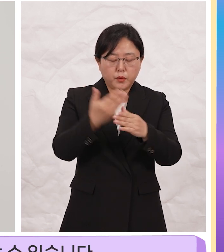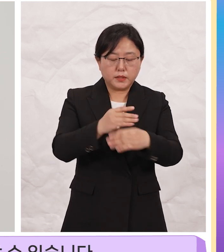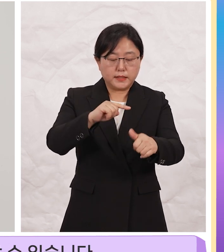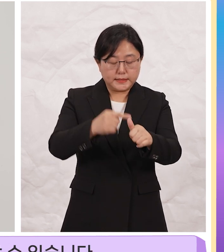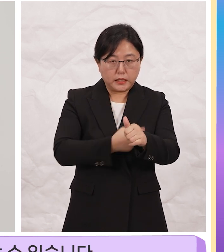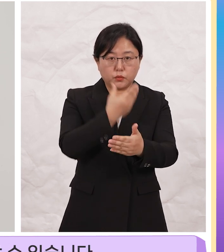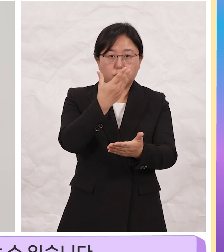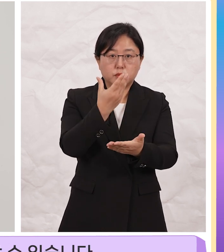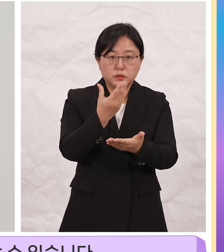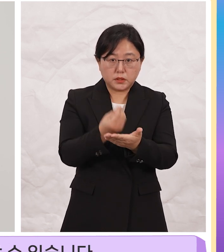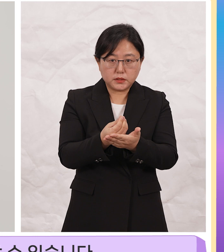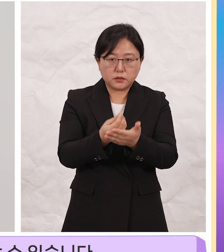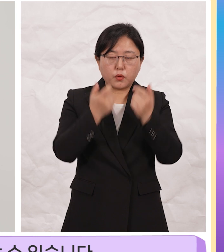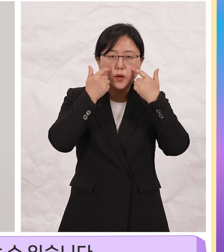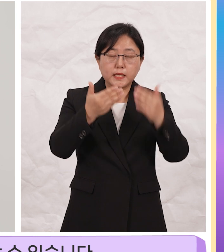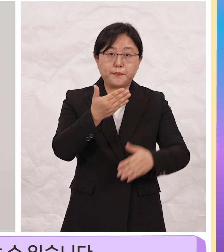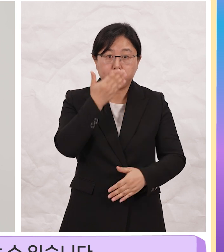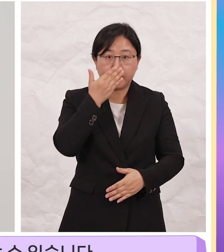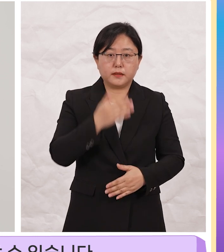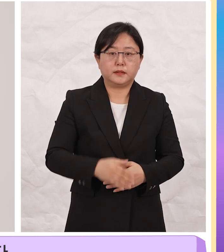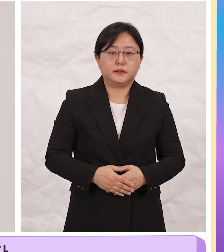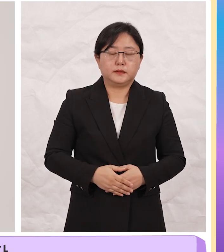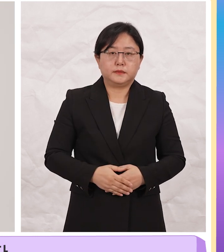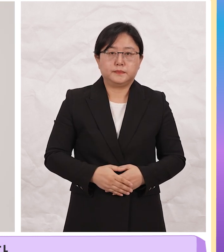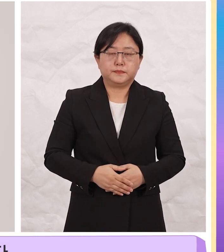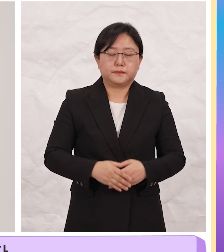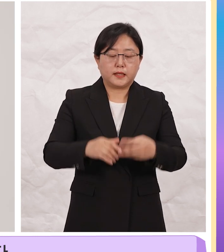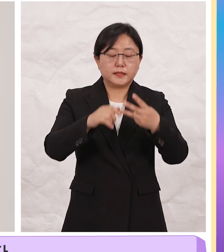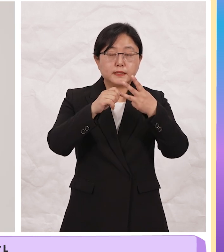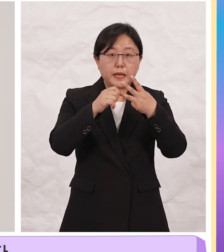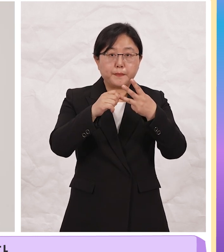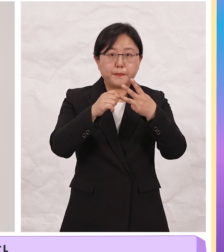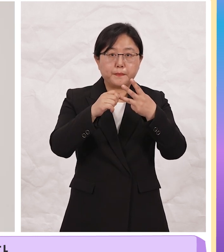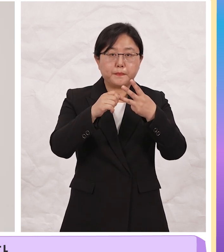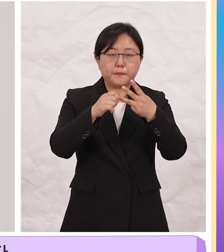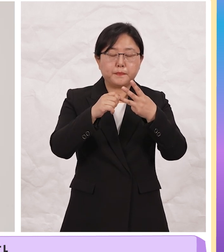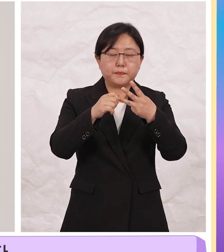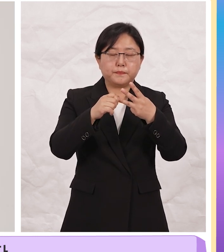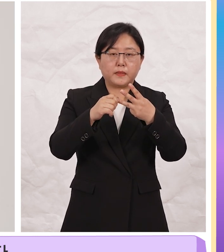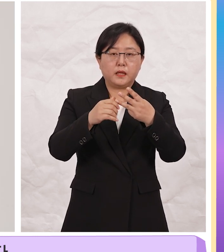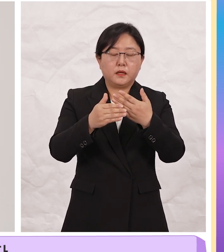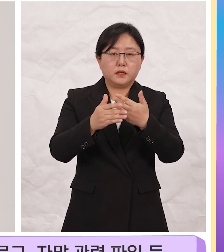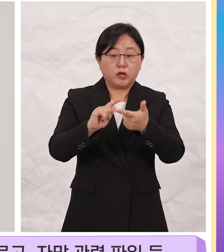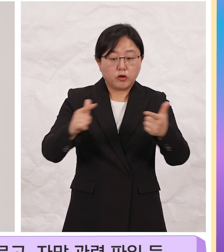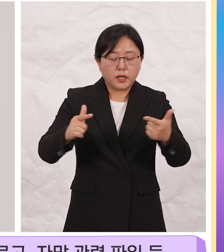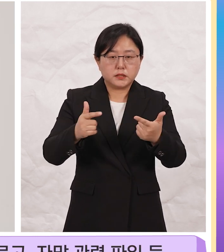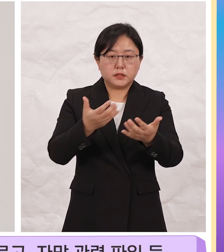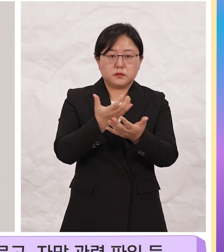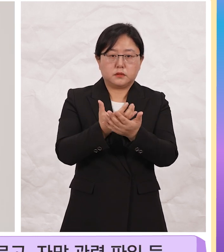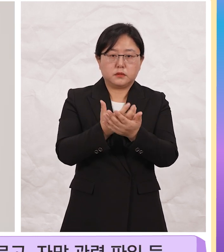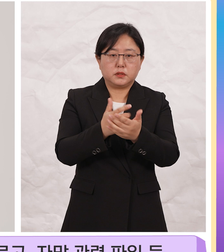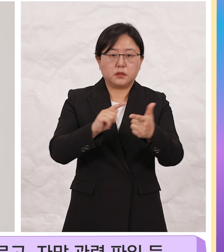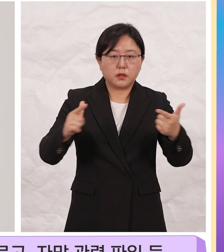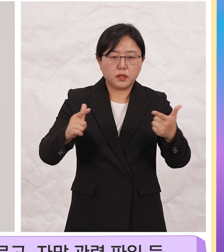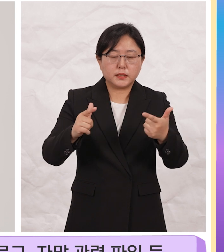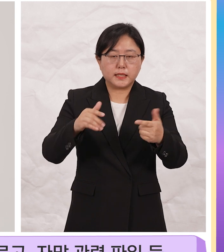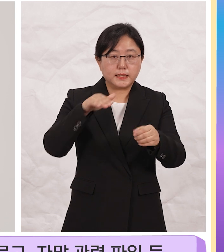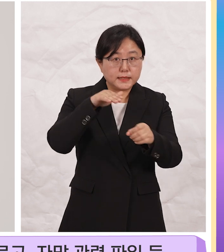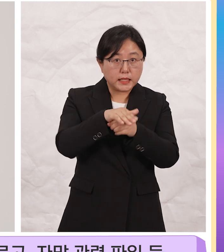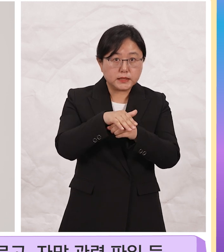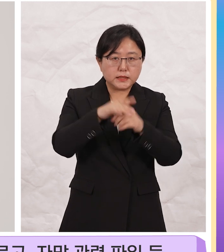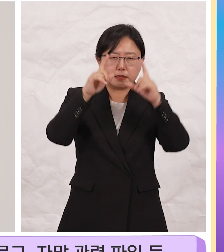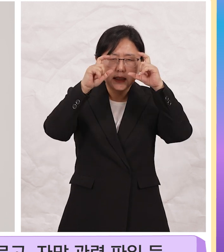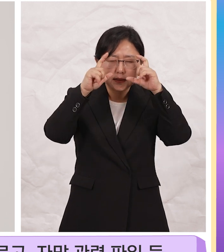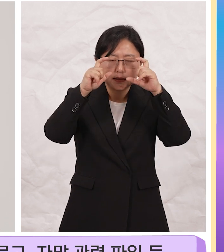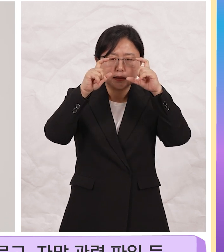폴더에서 자동 저장 파일도 확인할 수 있습니다. 다음은 3 자료 폴더입니다. 편집에 사용할 각종